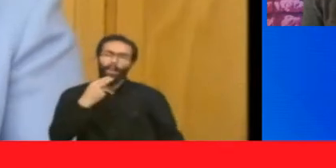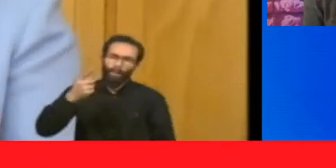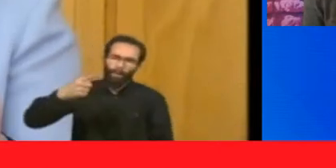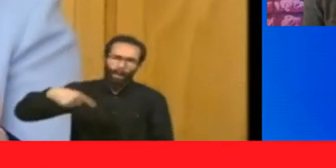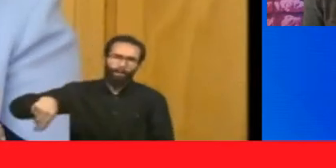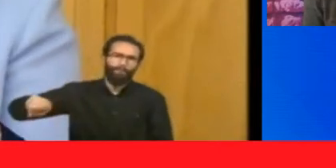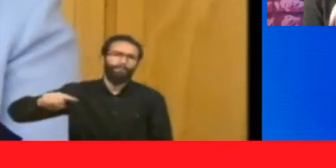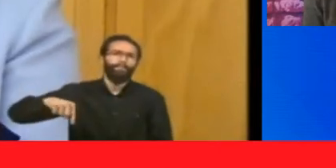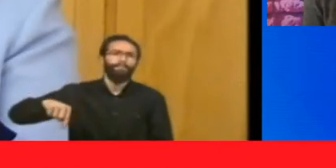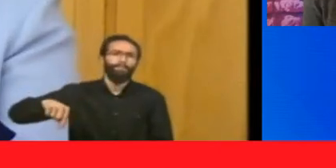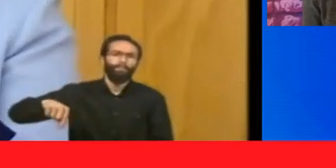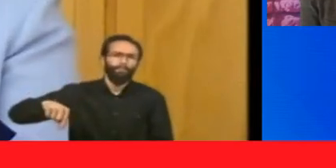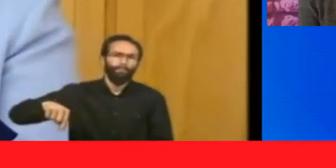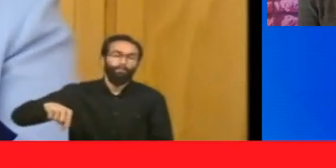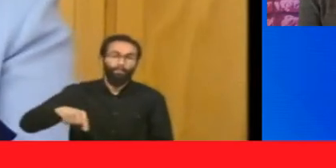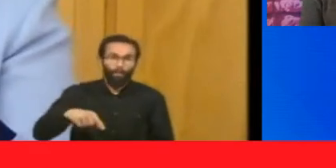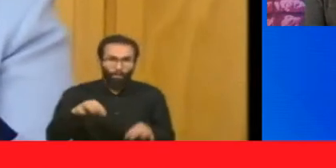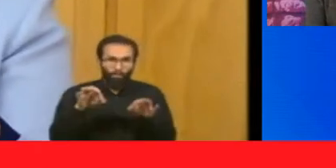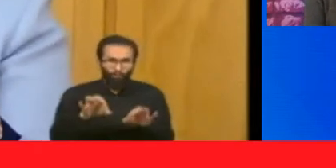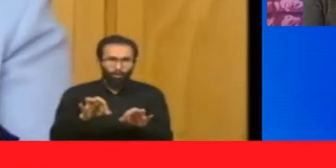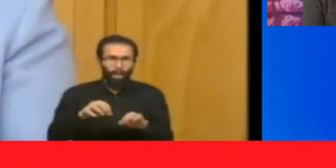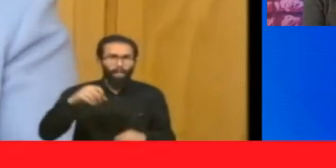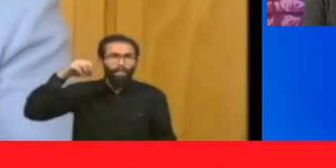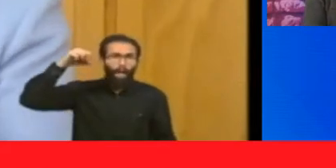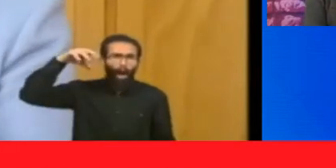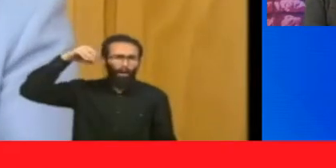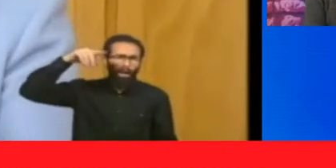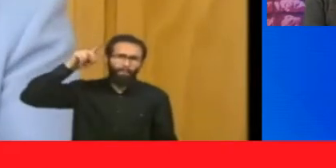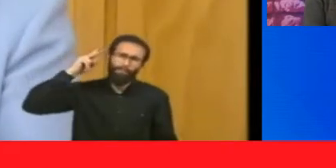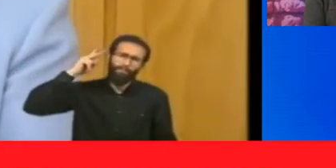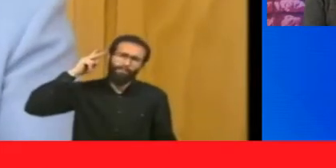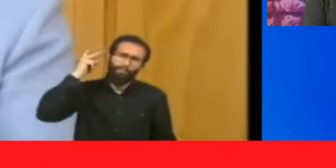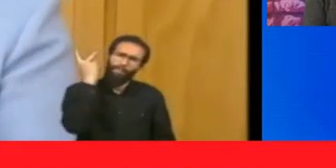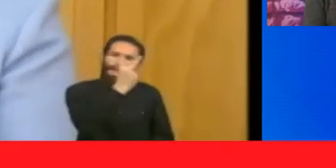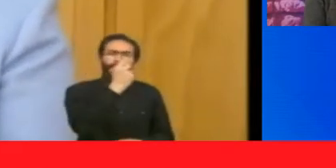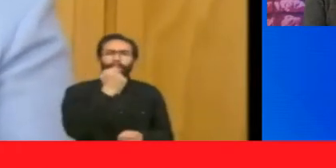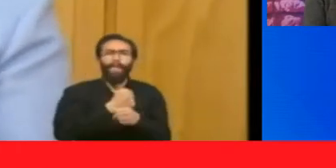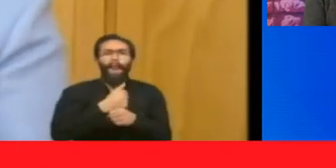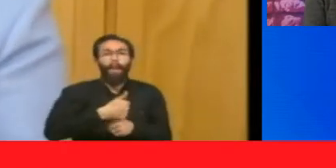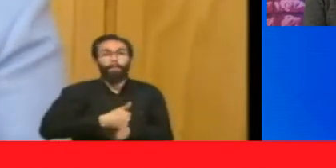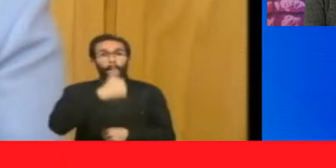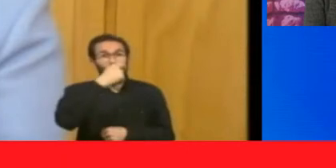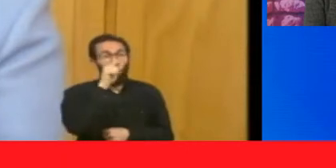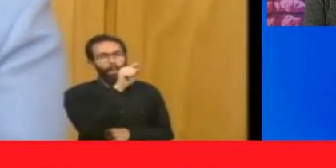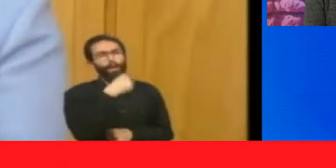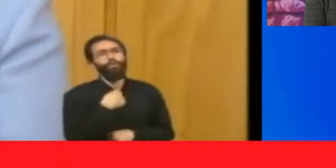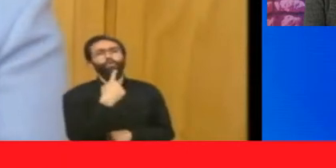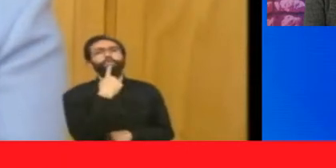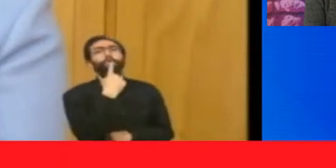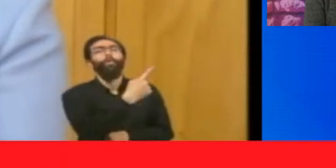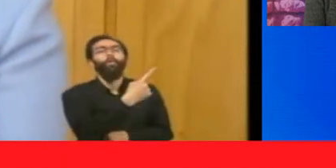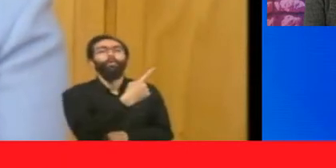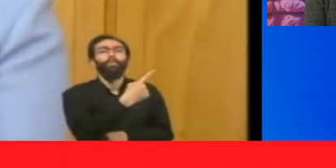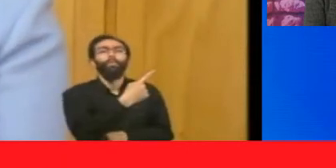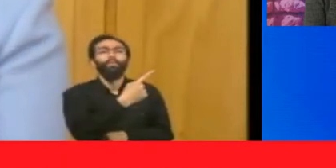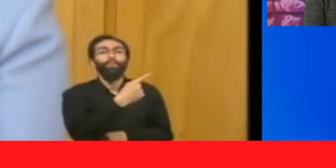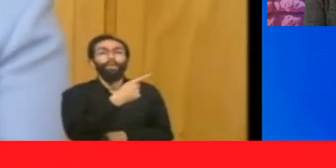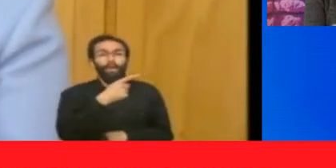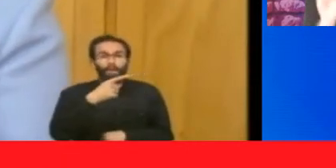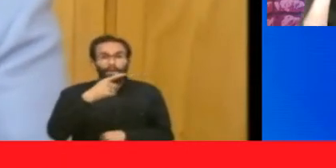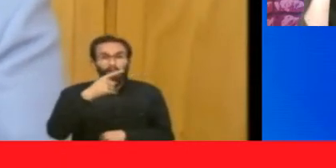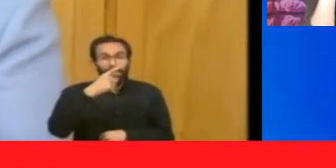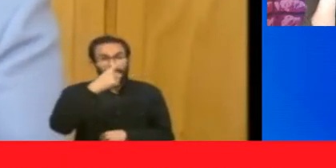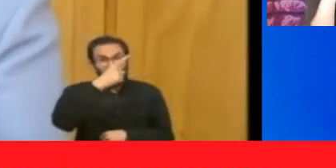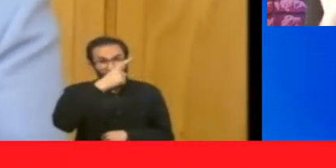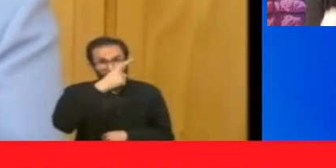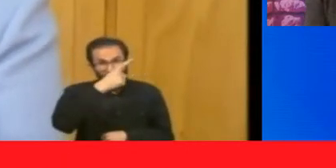Buradan AKP'nin genel başkanına şu çağrıyı yapıyorum sevgili kadınlar. Sizin